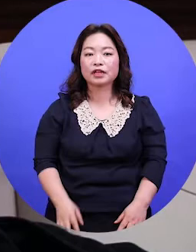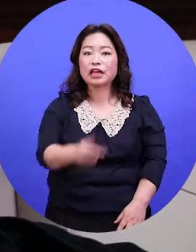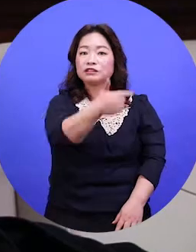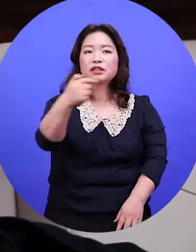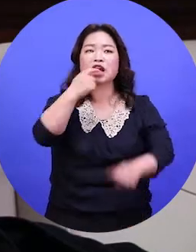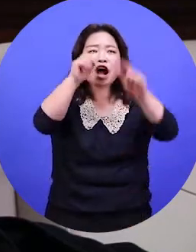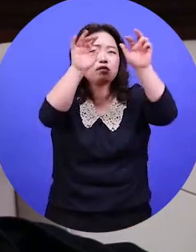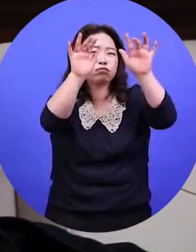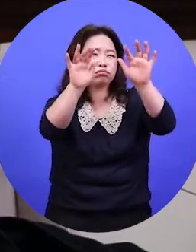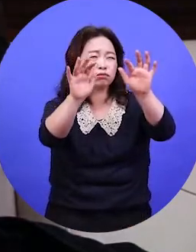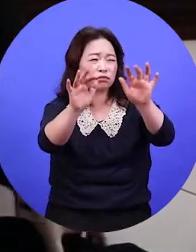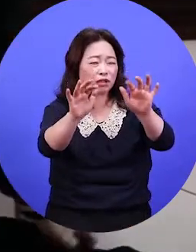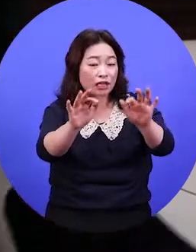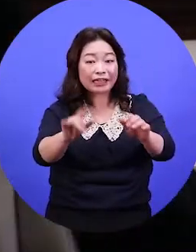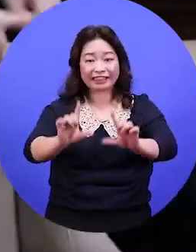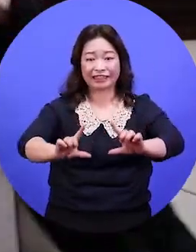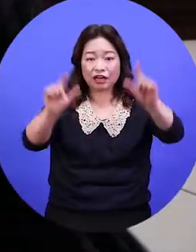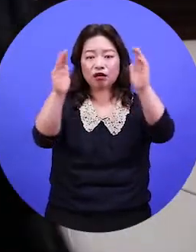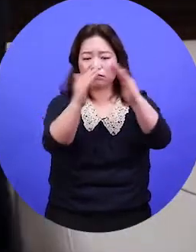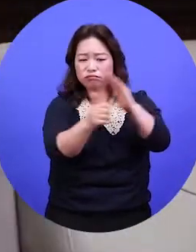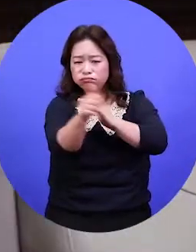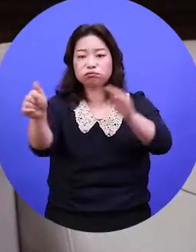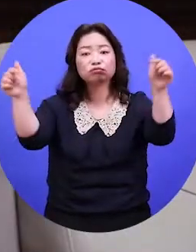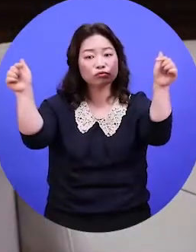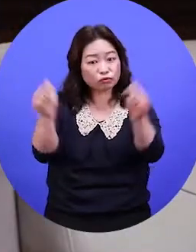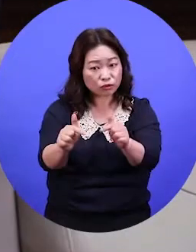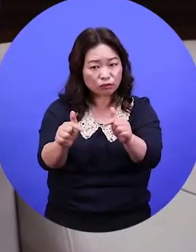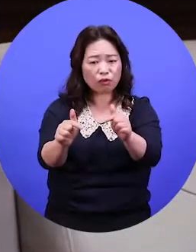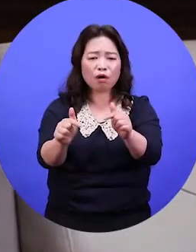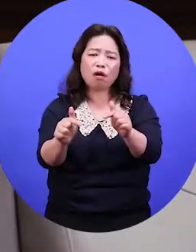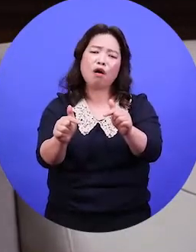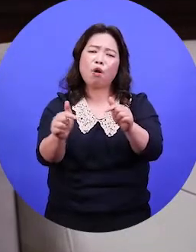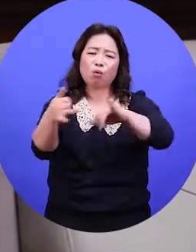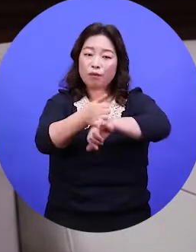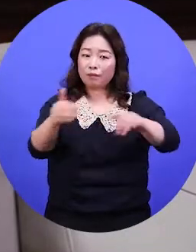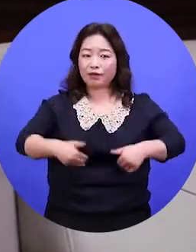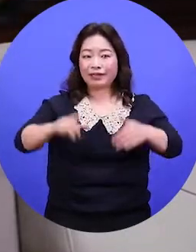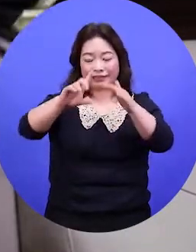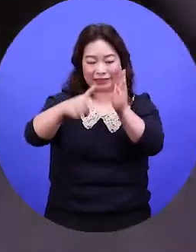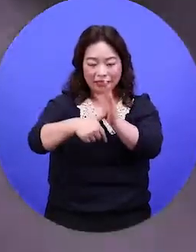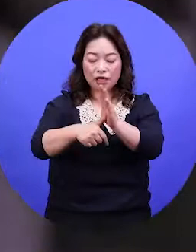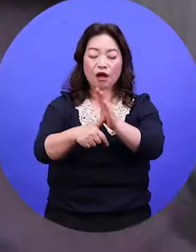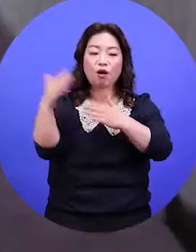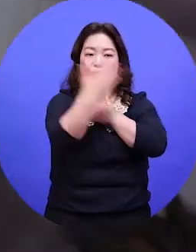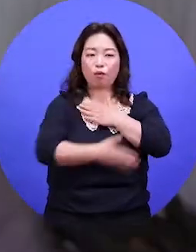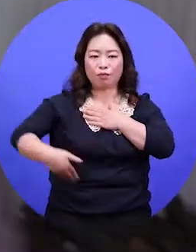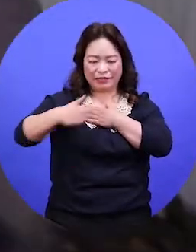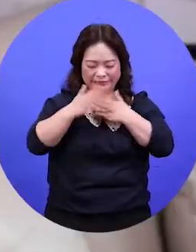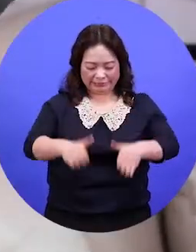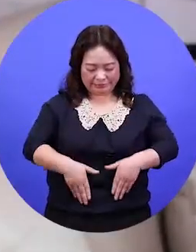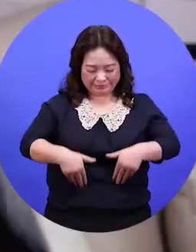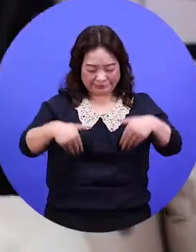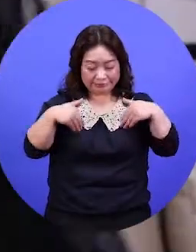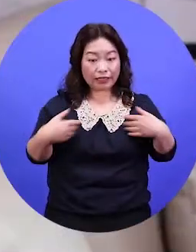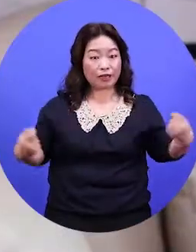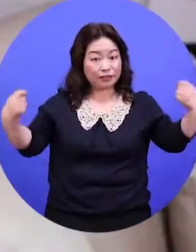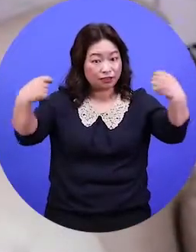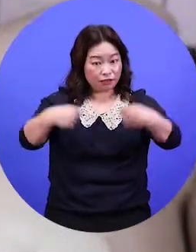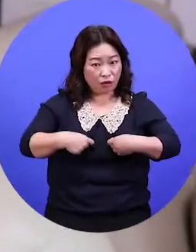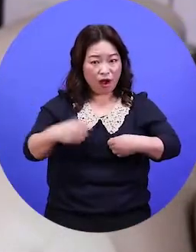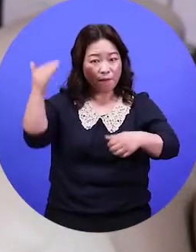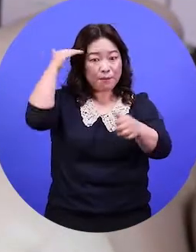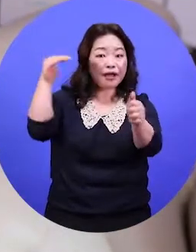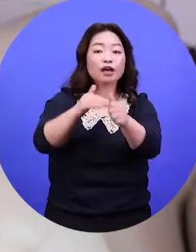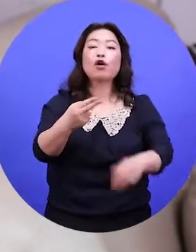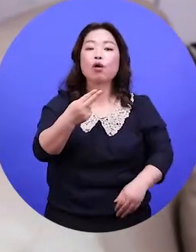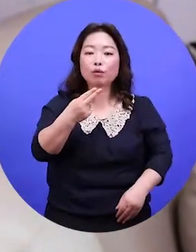무엇보다 대설이 예보된 날은 외출을 자제하고 부득이 외출 시에는 몸을 따뜻히 유지하기 위해 활동에